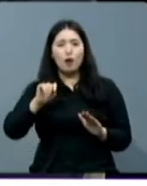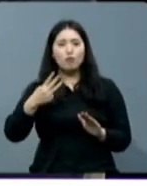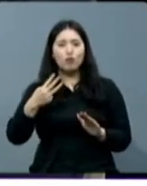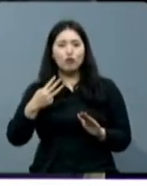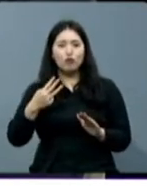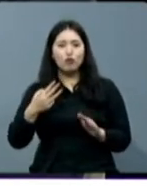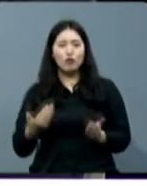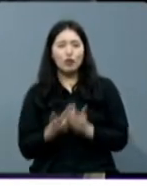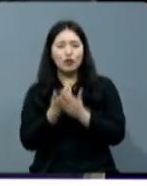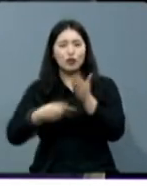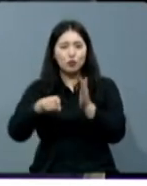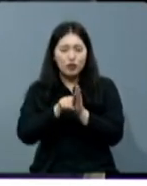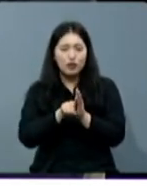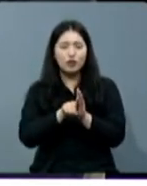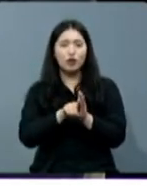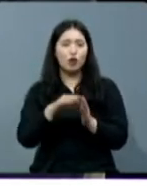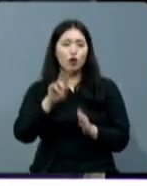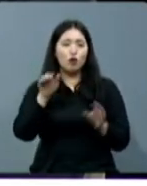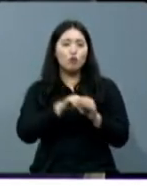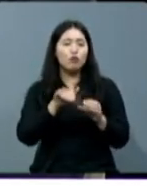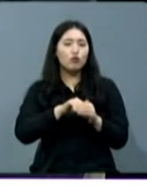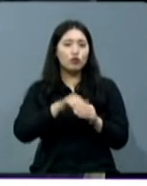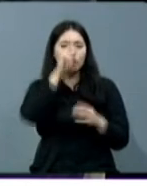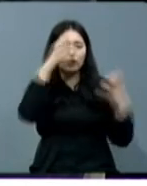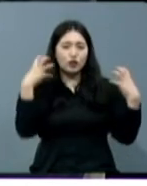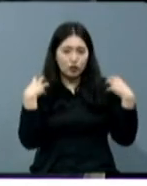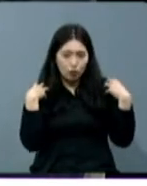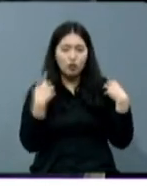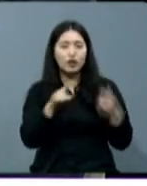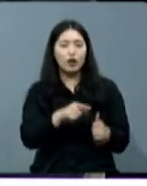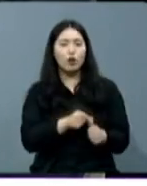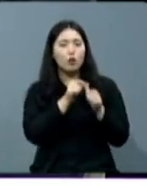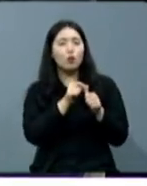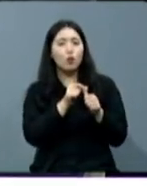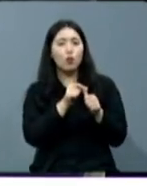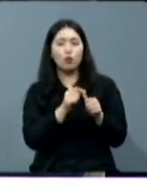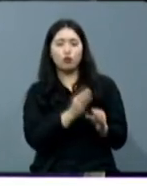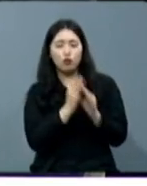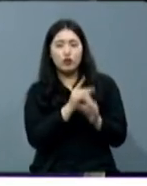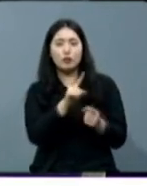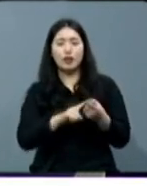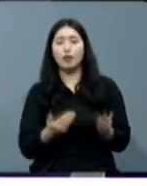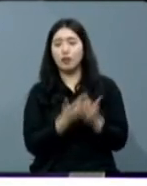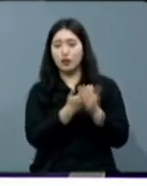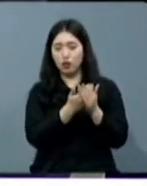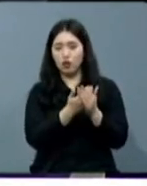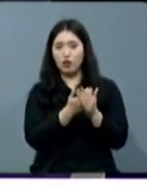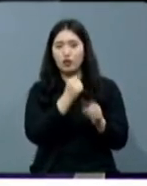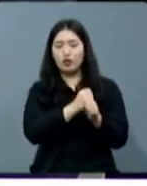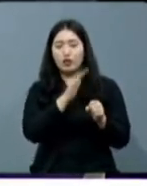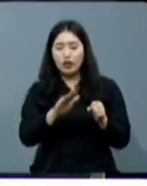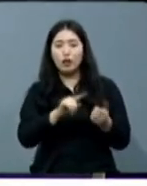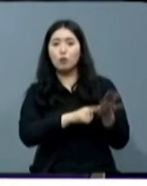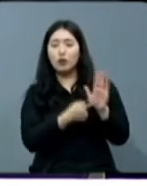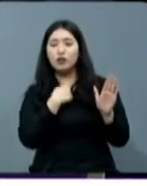성장을 문재인 정부의 소득 주도 성장을 극복하기 위해서 고용 주도 성장이라고 했더라고요. 맞죠? 네. 예? 고용 주도